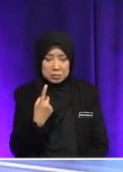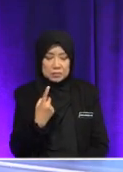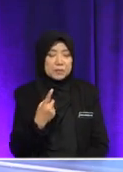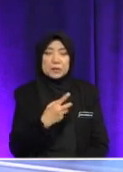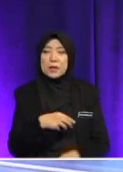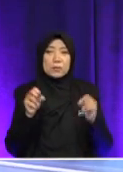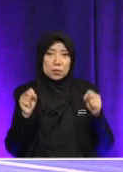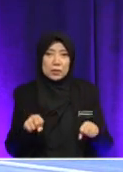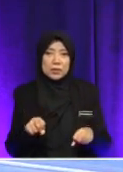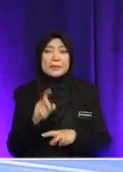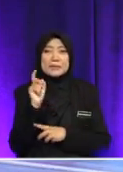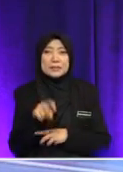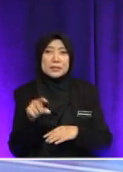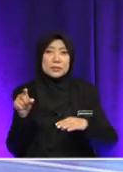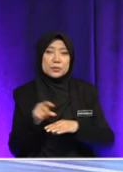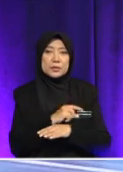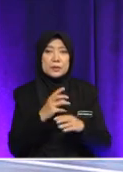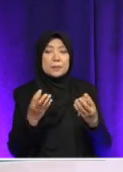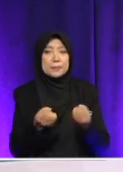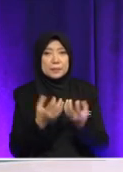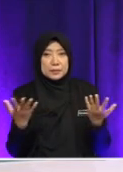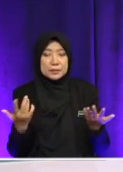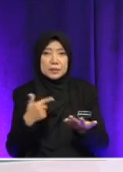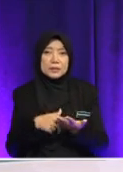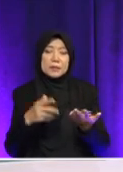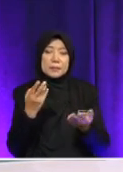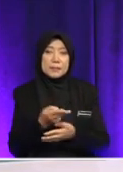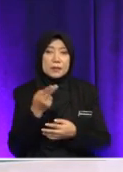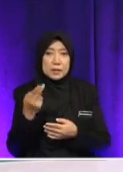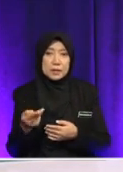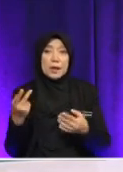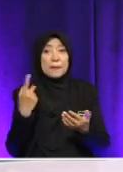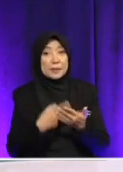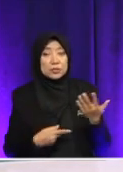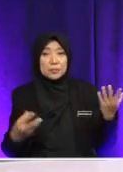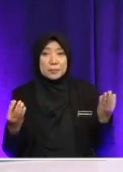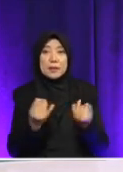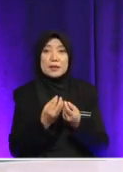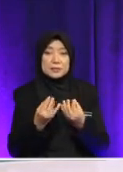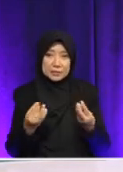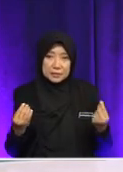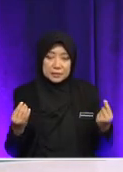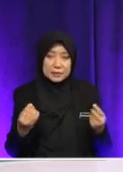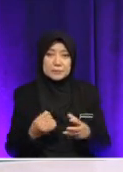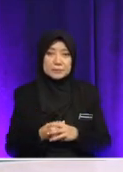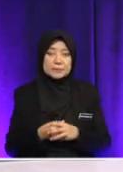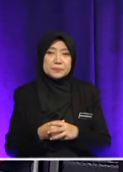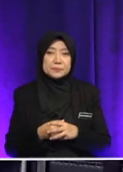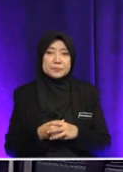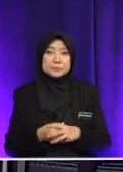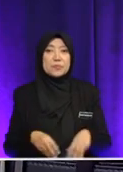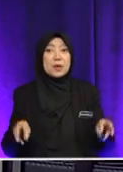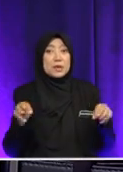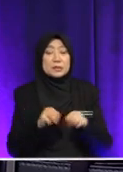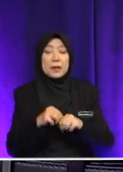akan menggunakan Oke ada berbagai lah salah satunya kita ada pastilah ke sini seolah-olah macam